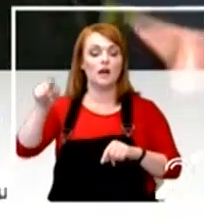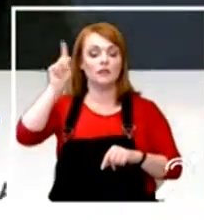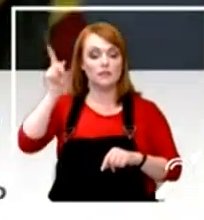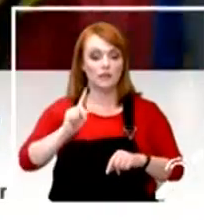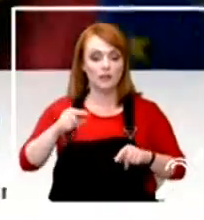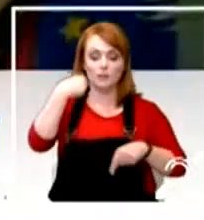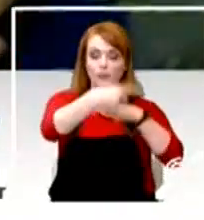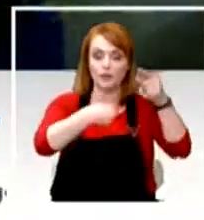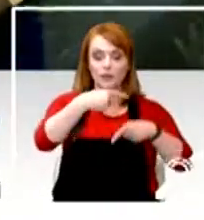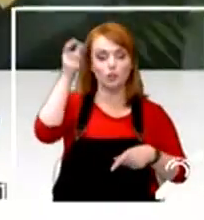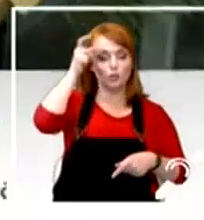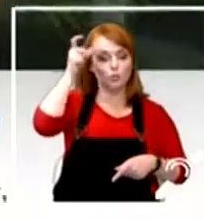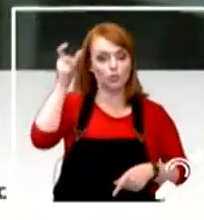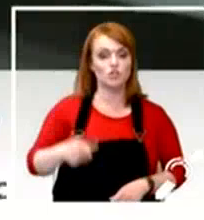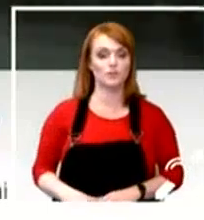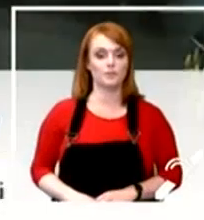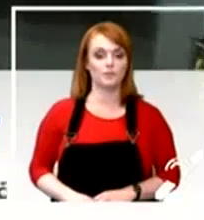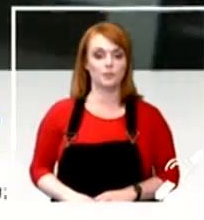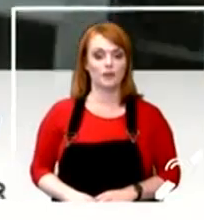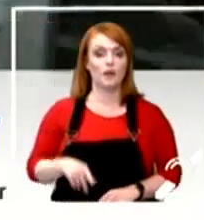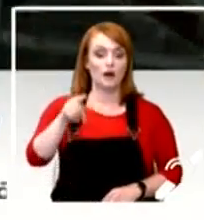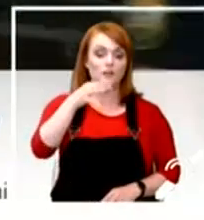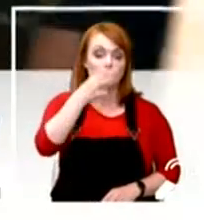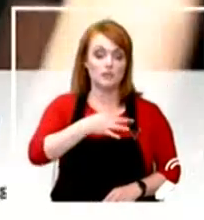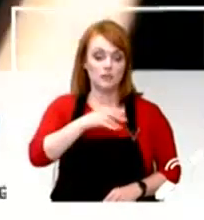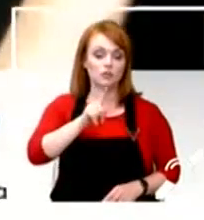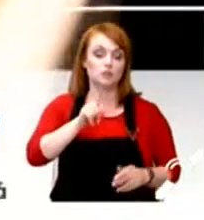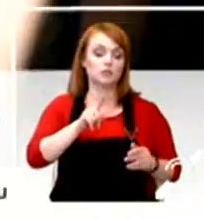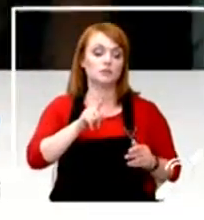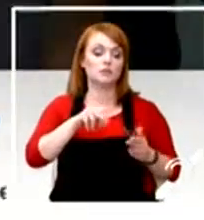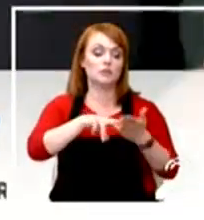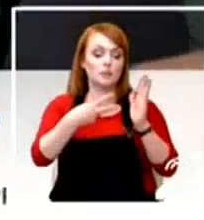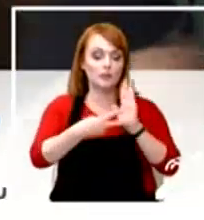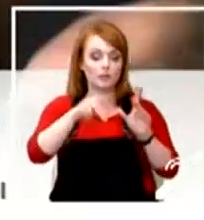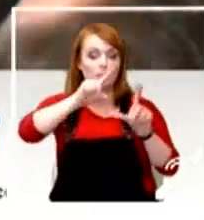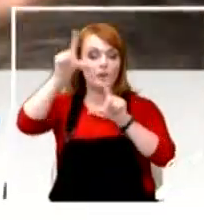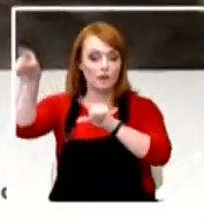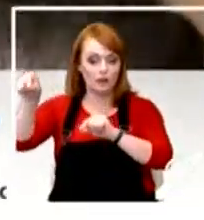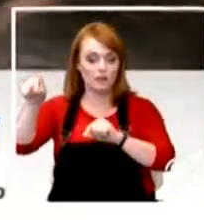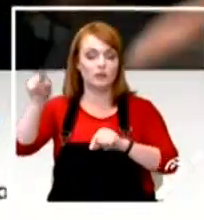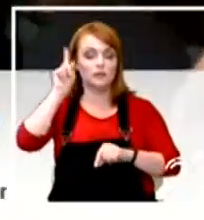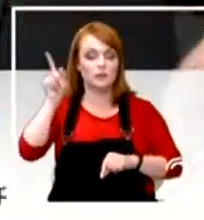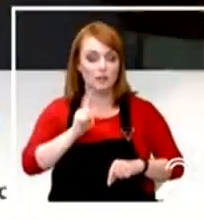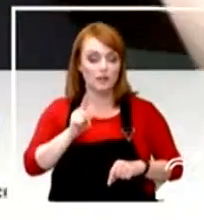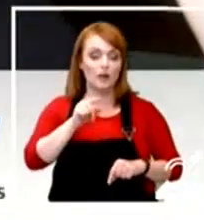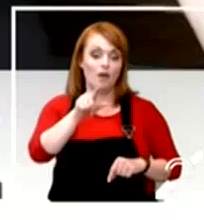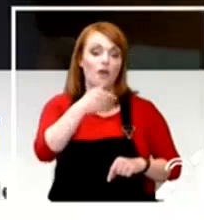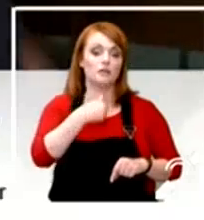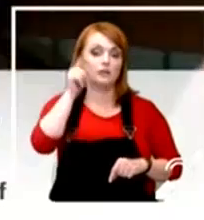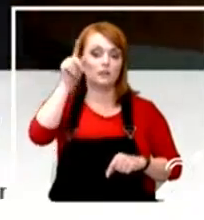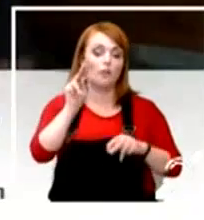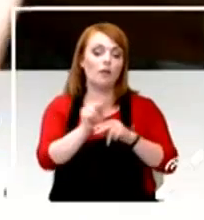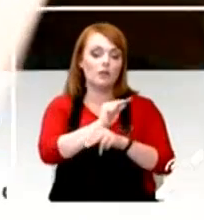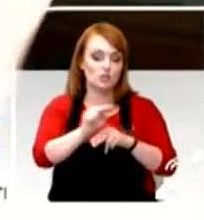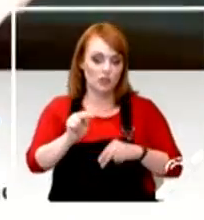Turcia. Aceasta menționa că urma să ajungă în Tel Aviv la un tratament. La baza reținerii i-a